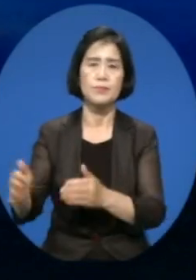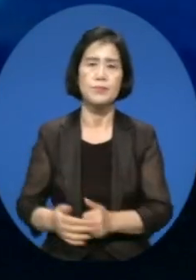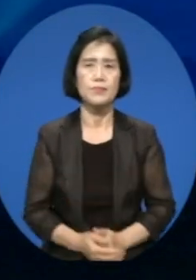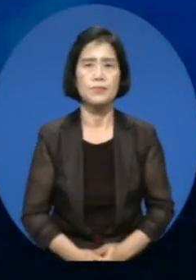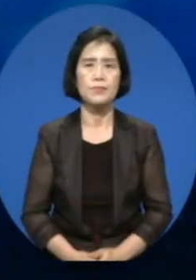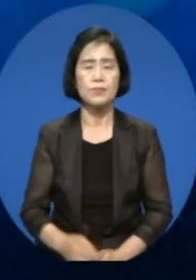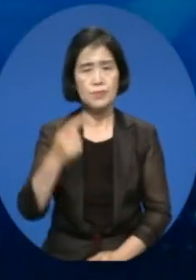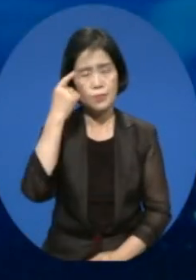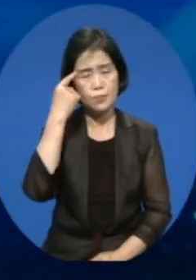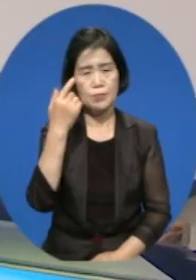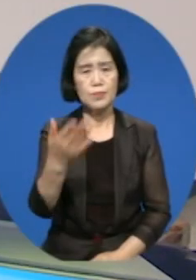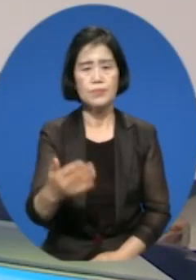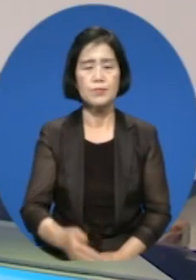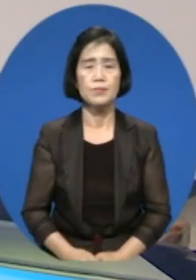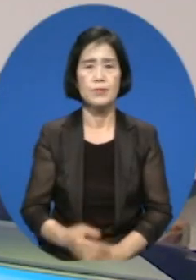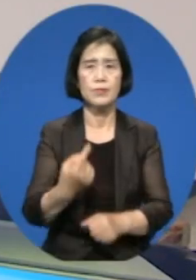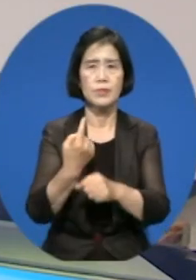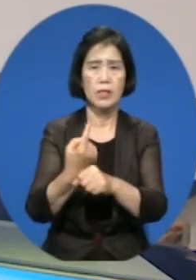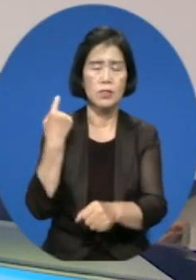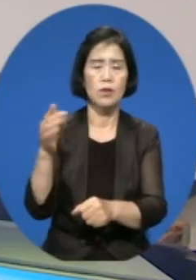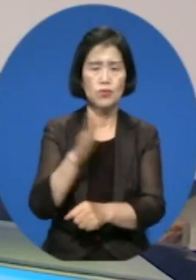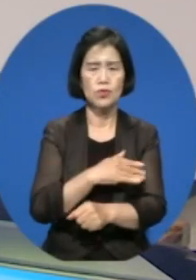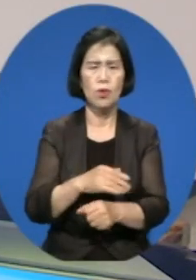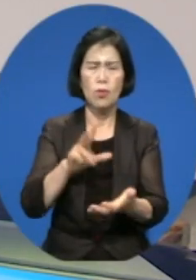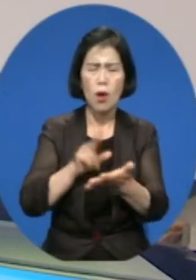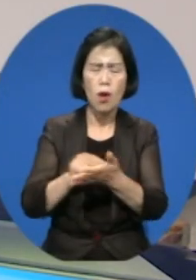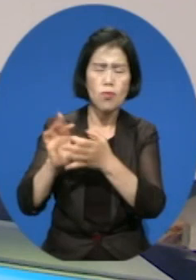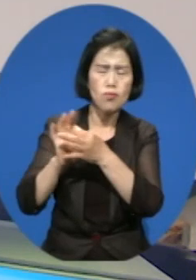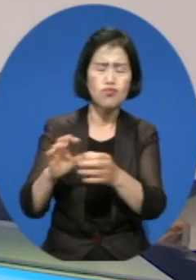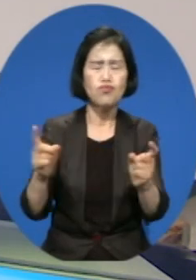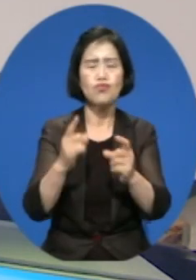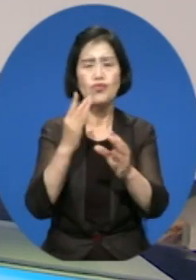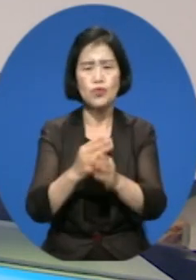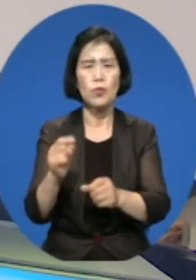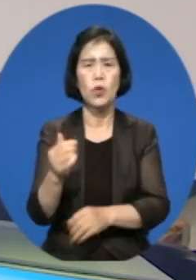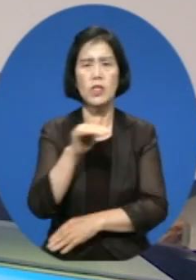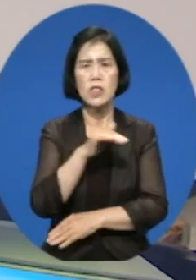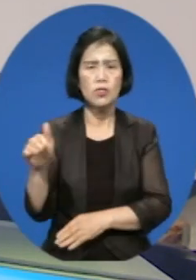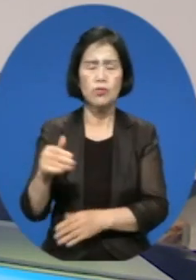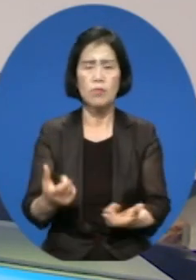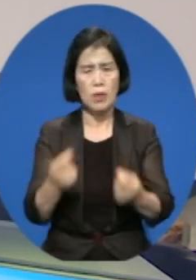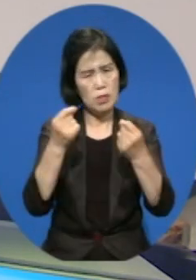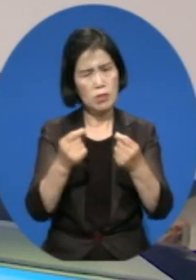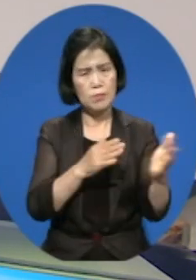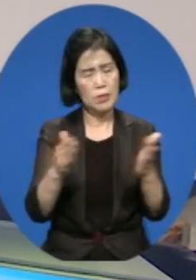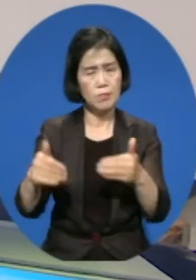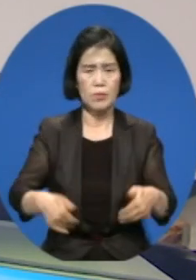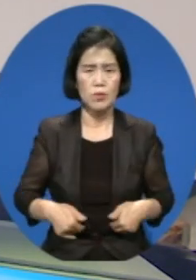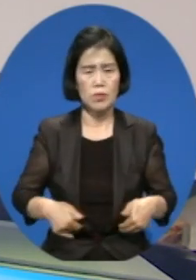이거 좀 여쭤보고 싶습니다. 사실은 지난해부터 계속해서 이 논란이 이어져 왔는데 네. 이 기준 좀 빨리 마련을 해야 되지